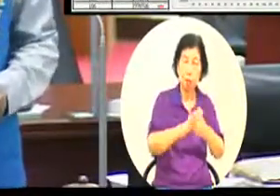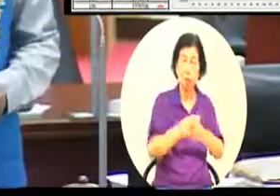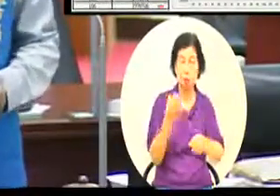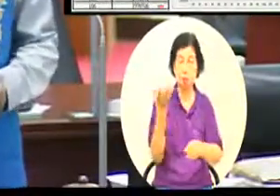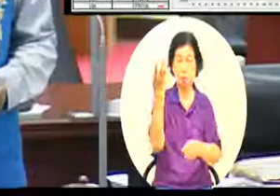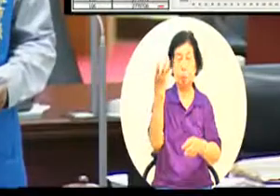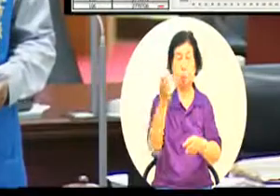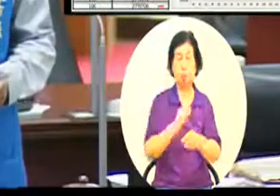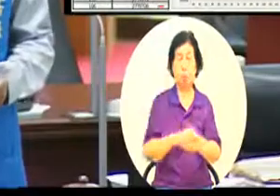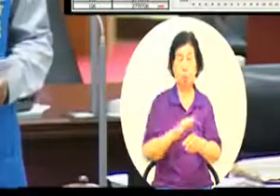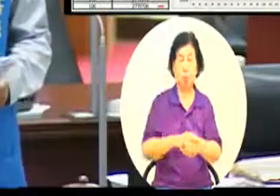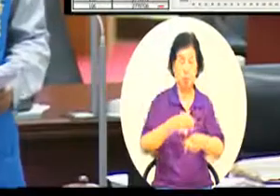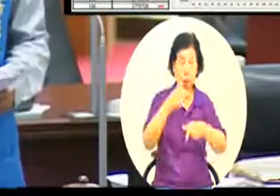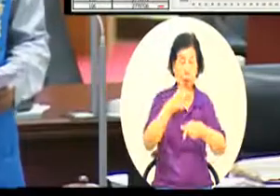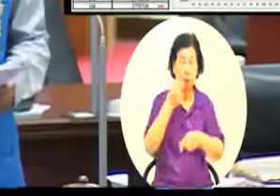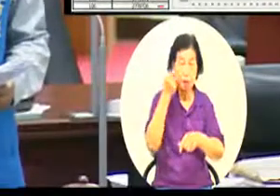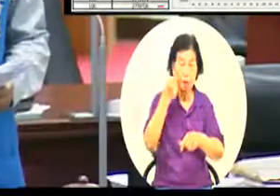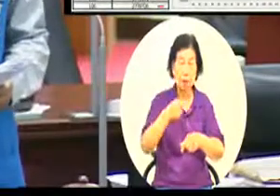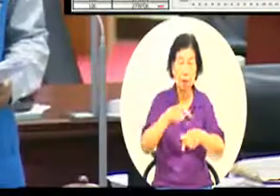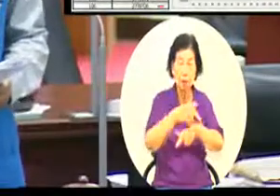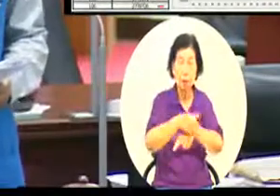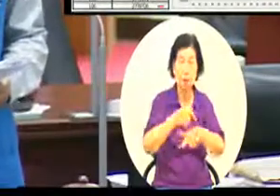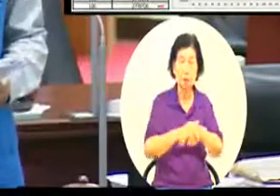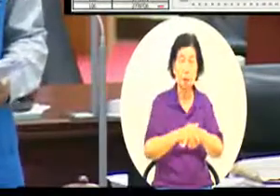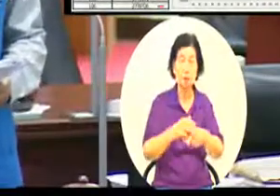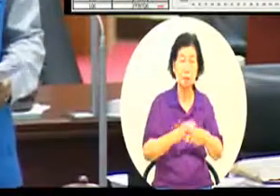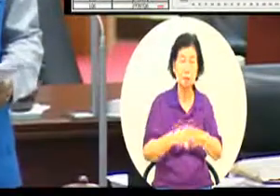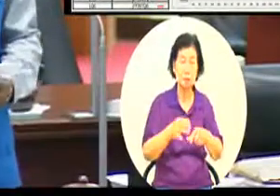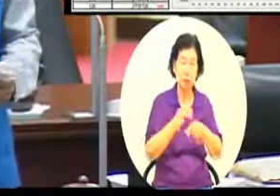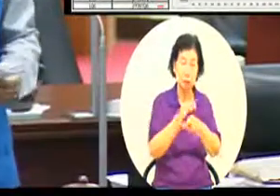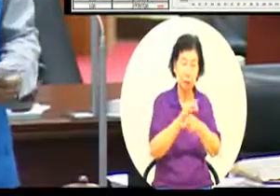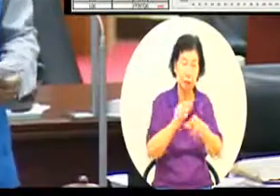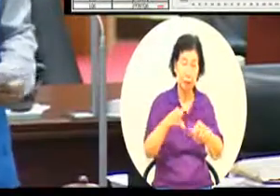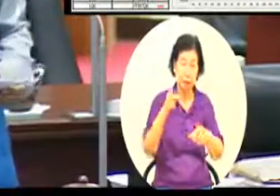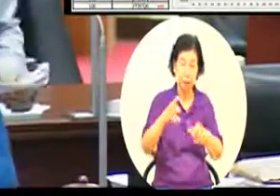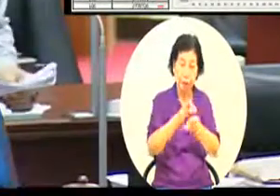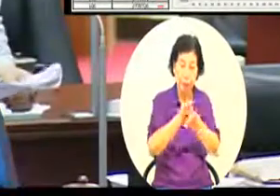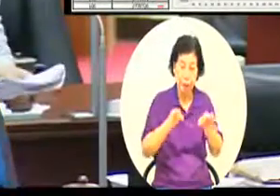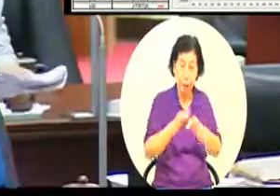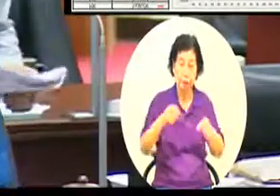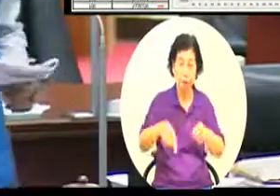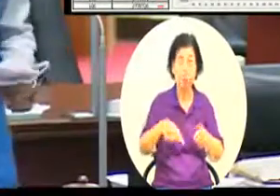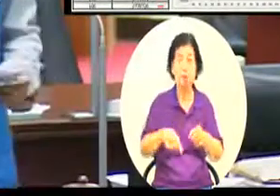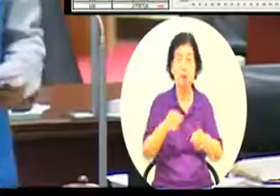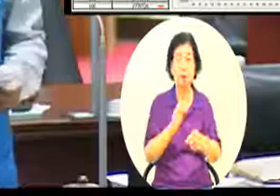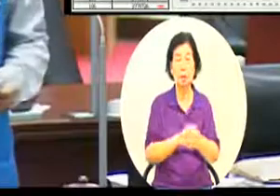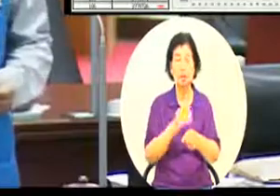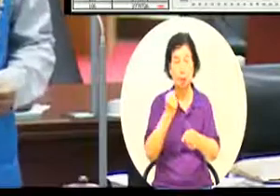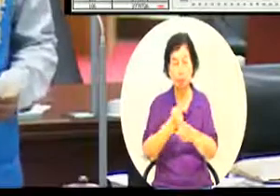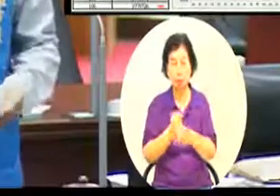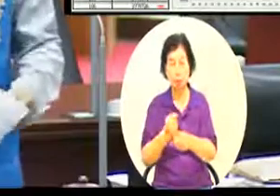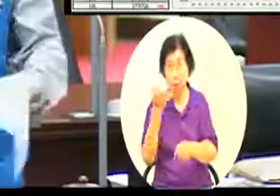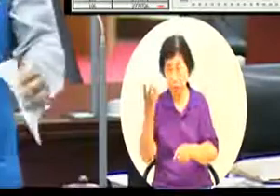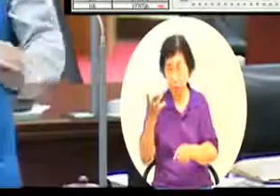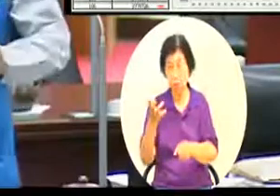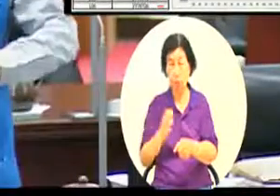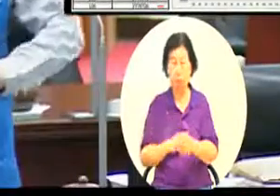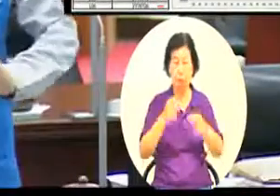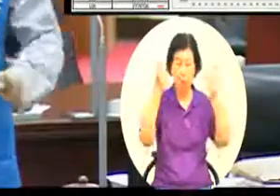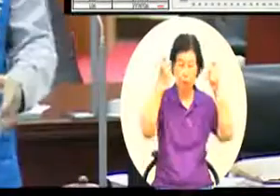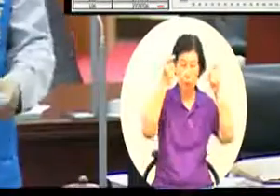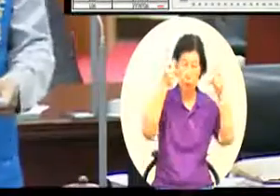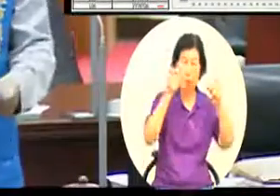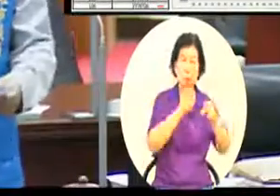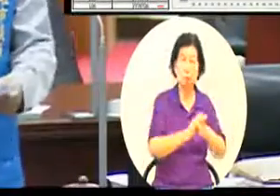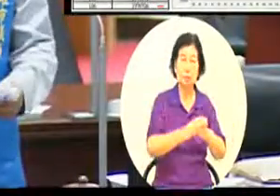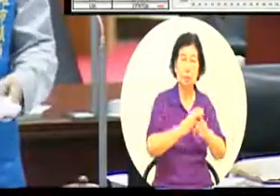常的一个成功，所以甚至高雄人都跑去 南科工作了。啊，针对这个